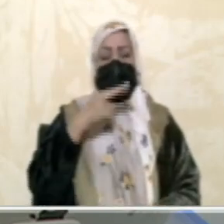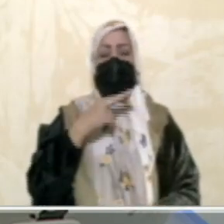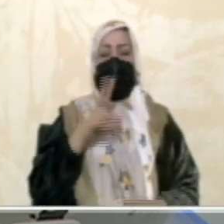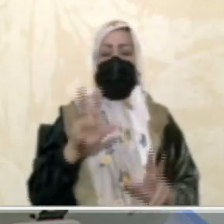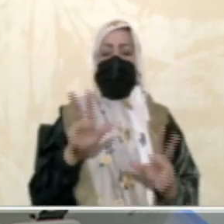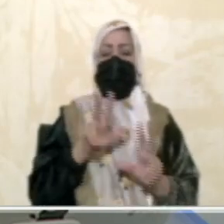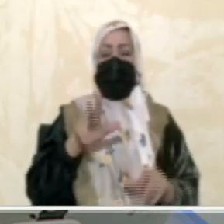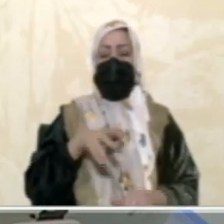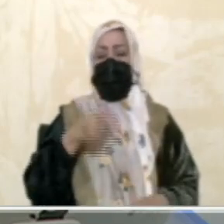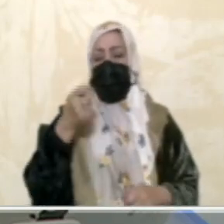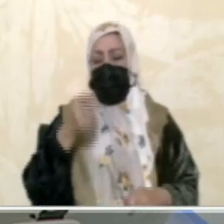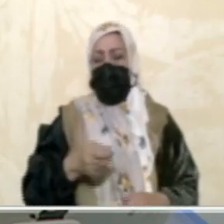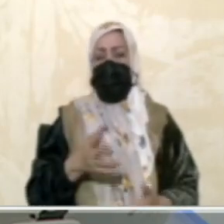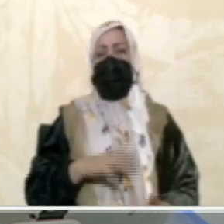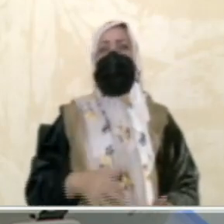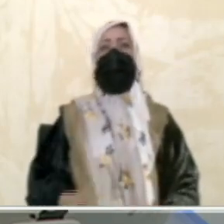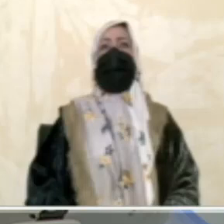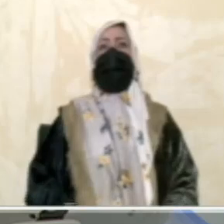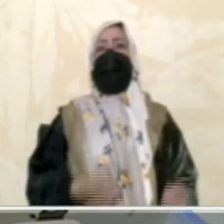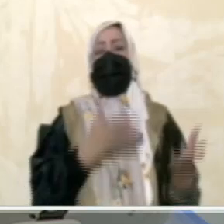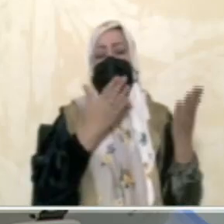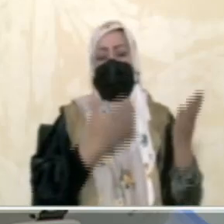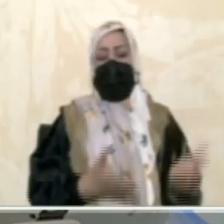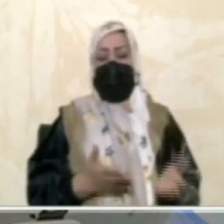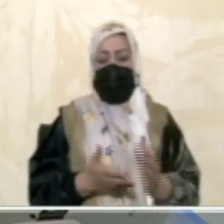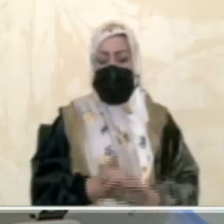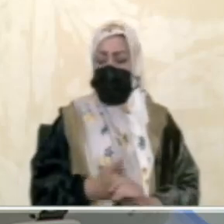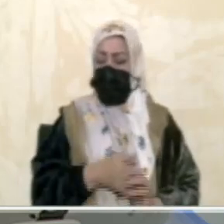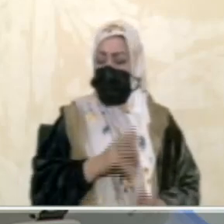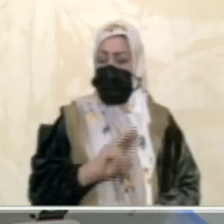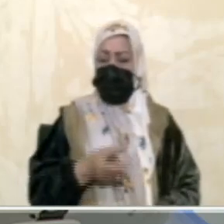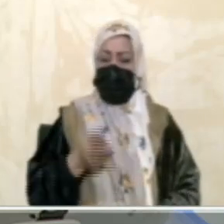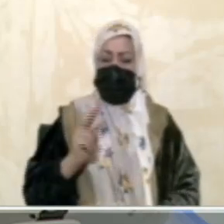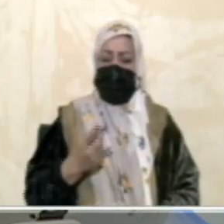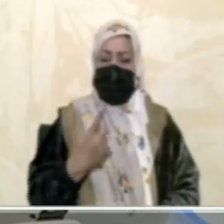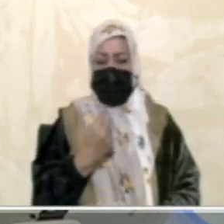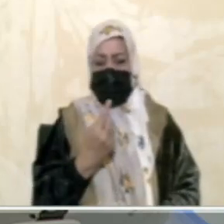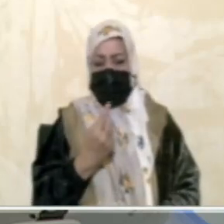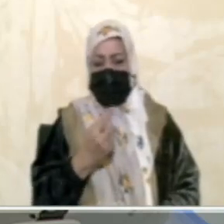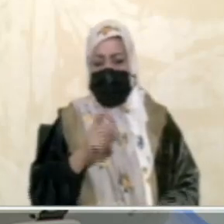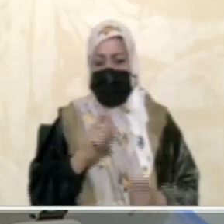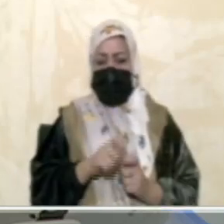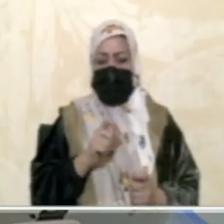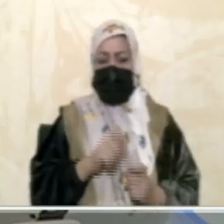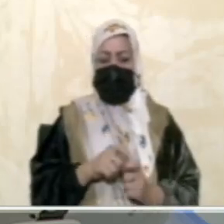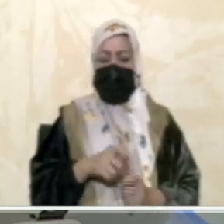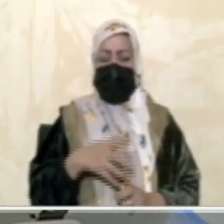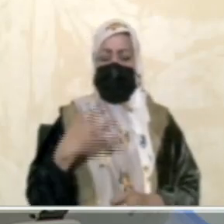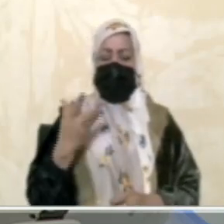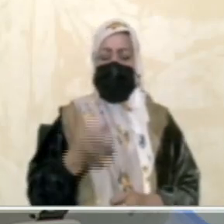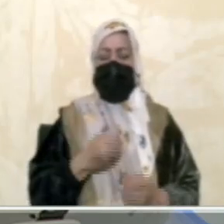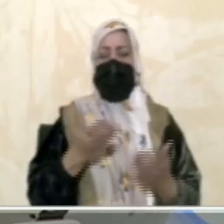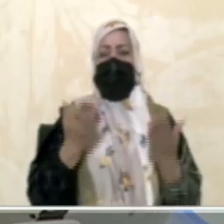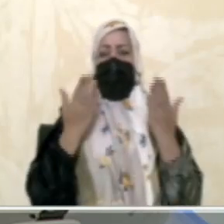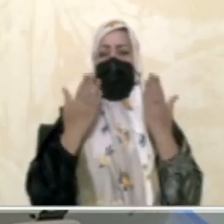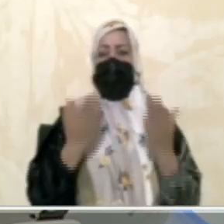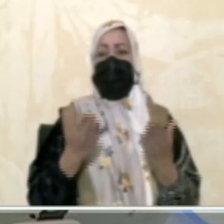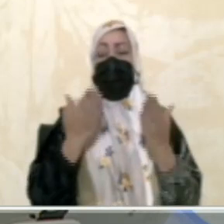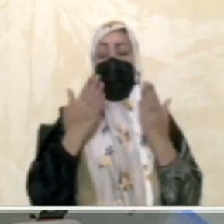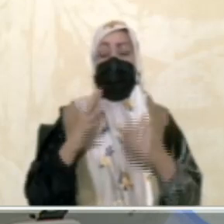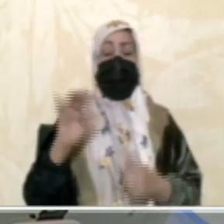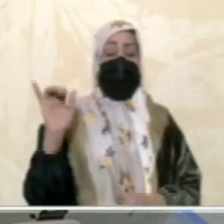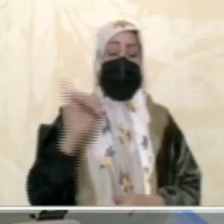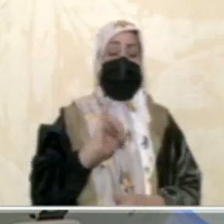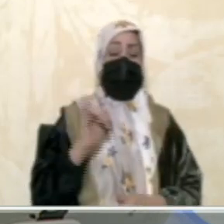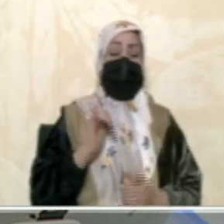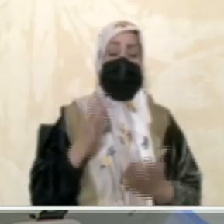وخاصه اذا توفي لانه احوج ما يكون الى دعاء الناس له فكما قال عمرو